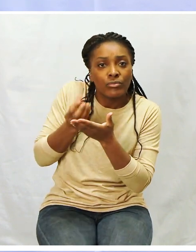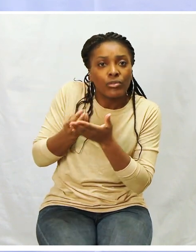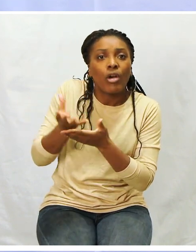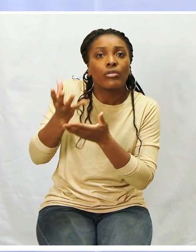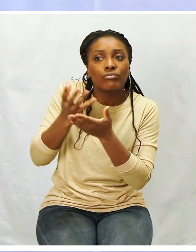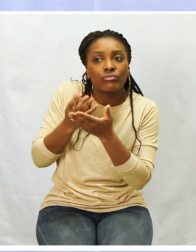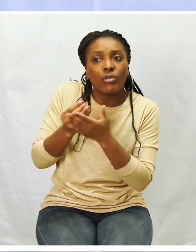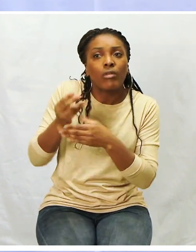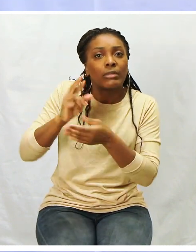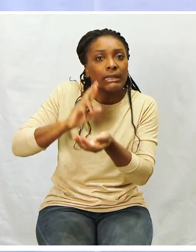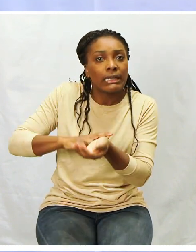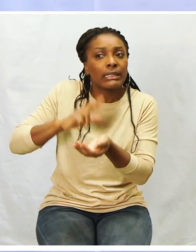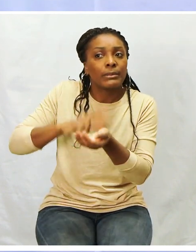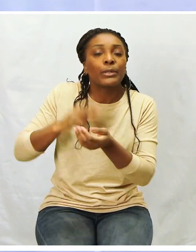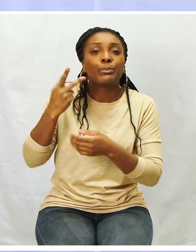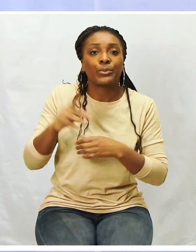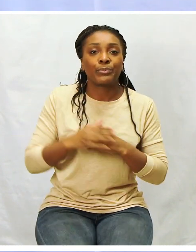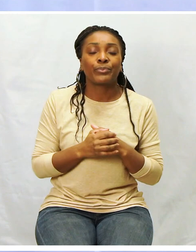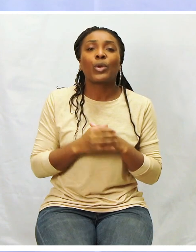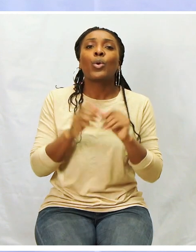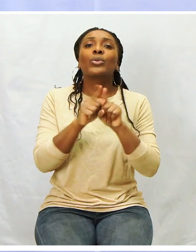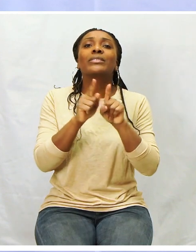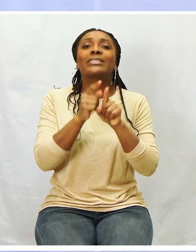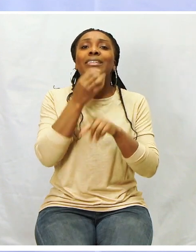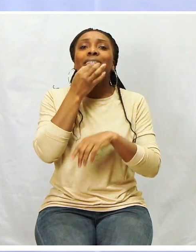en heure. Je parlais de chute,